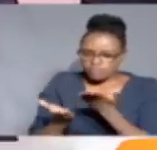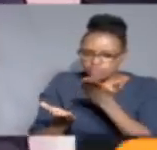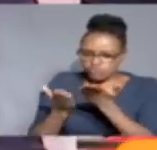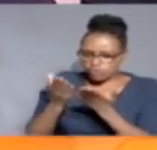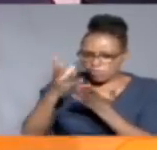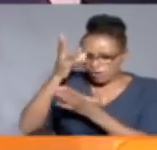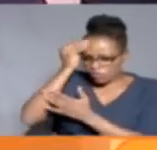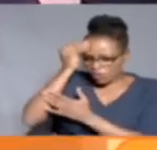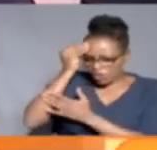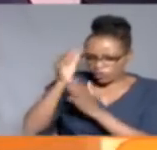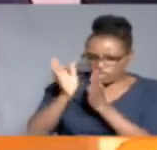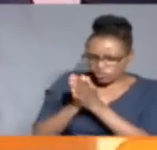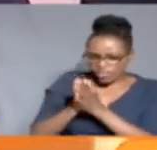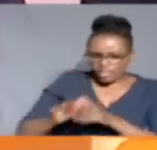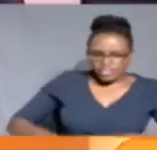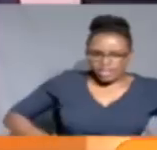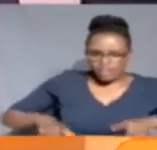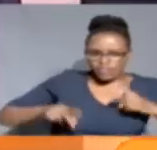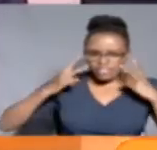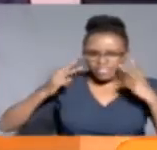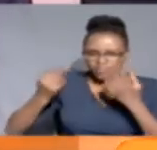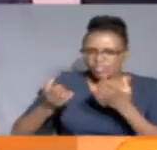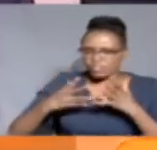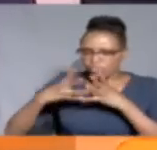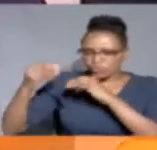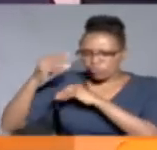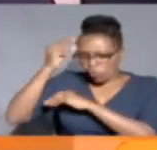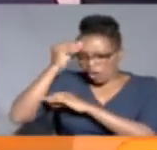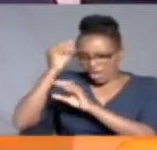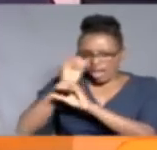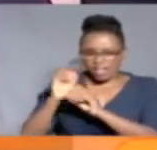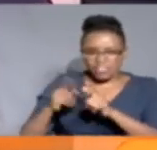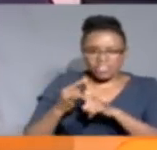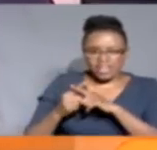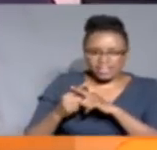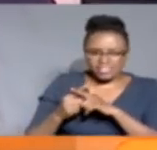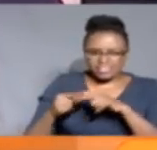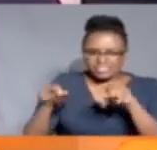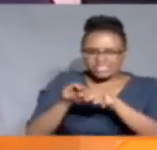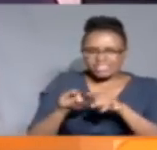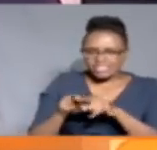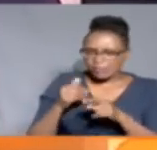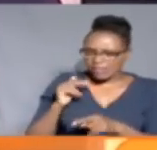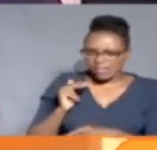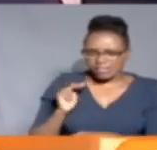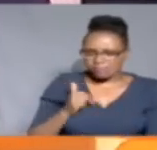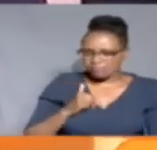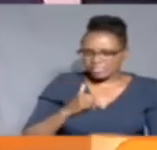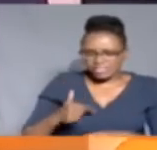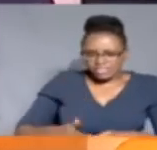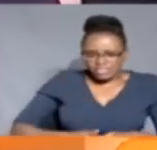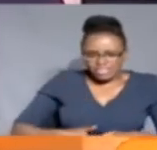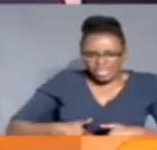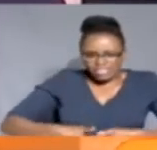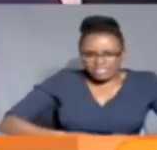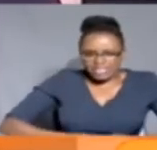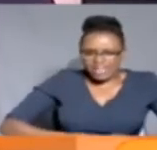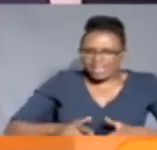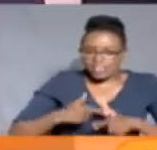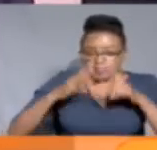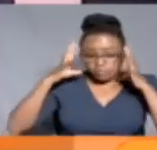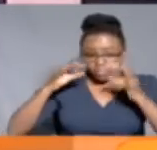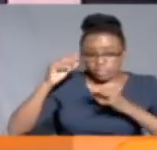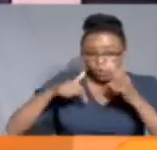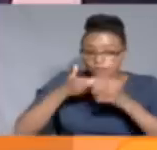masomo na maisha. So nikaona hakuna haja niende kwa masomo alafu bado hapa tumbo ni empty. So I had to decide one.